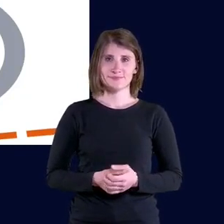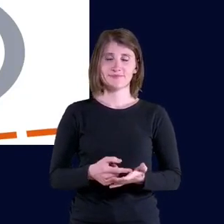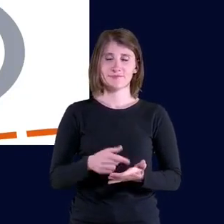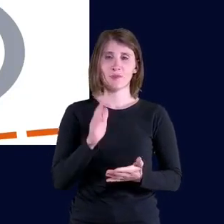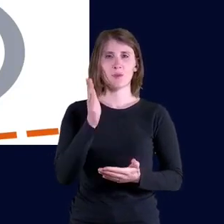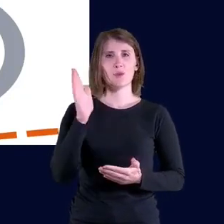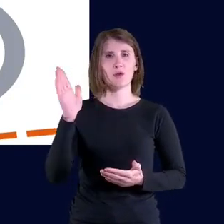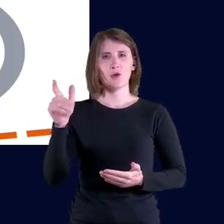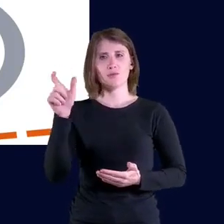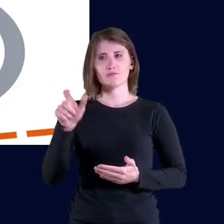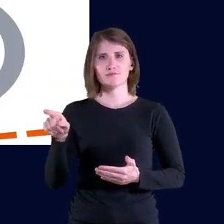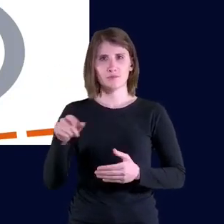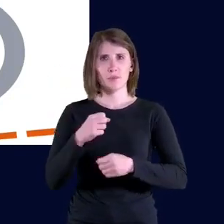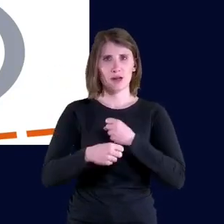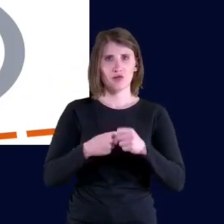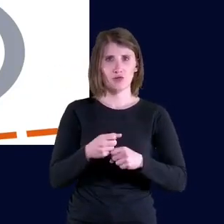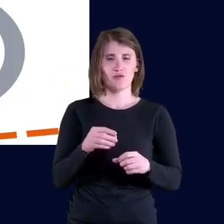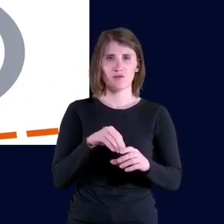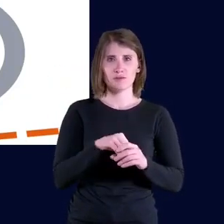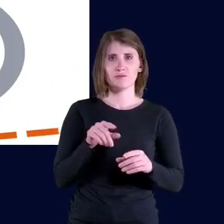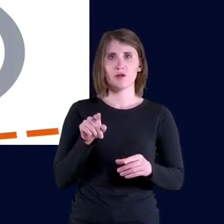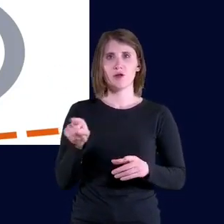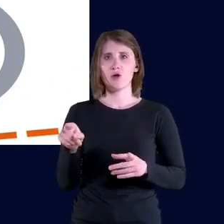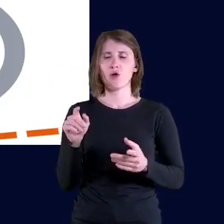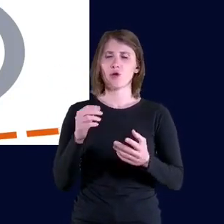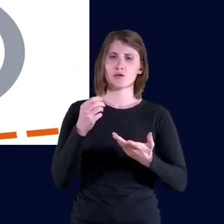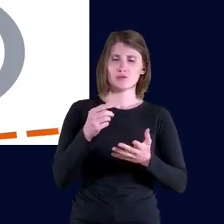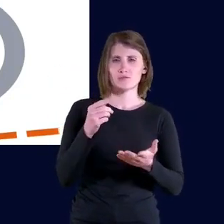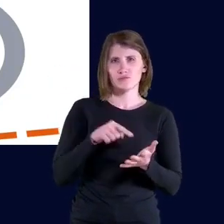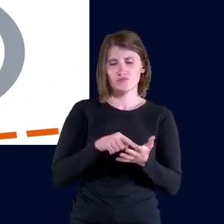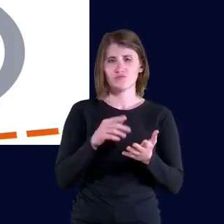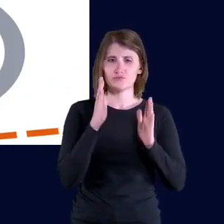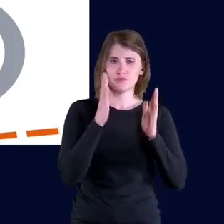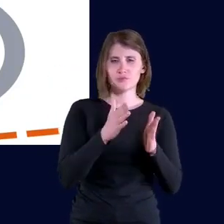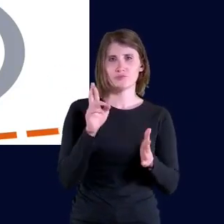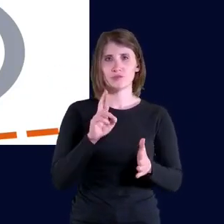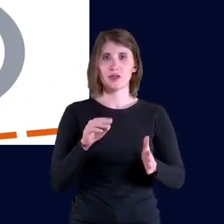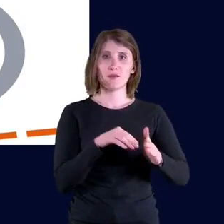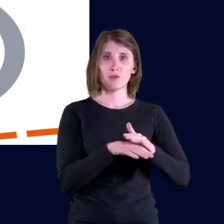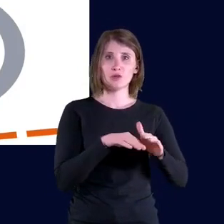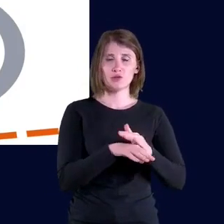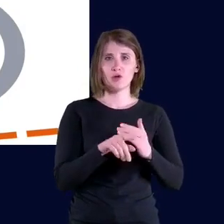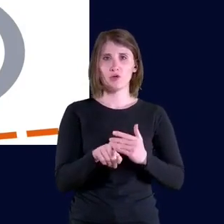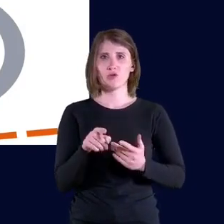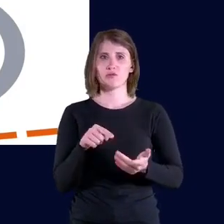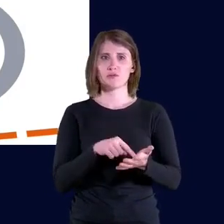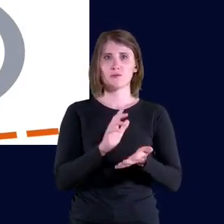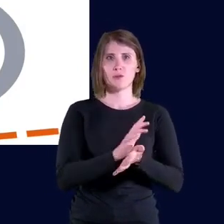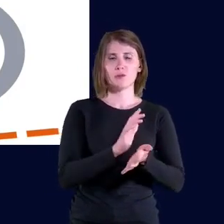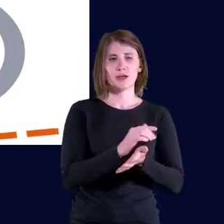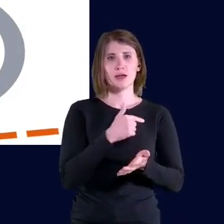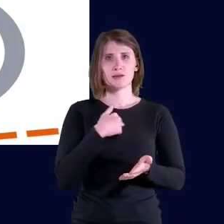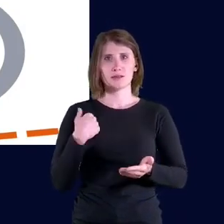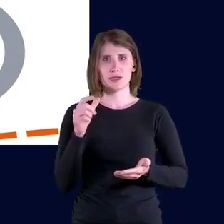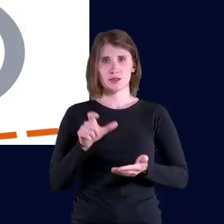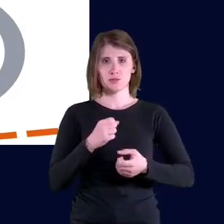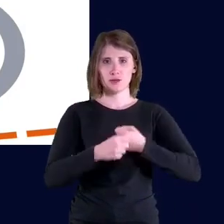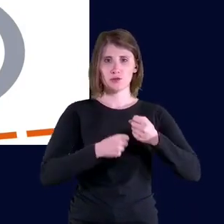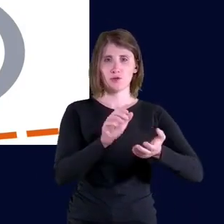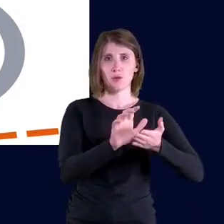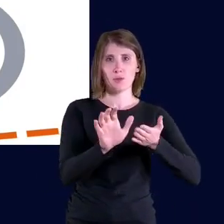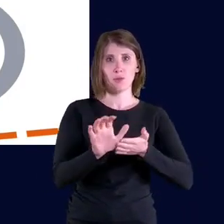bibliotekarze którzy wówczas pracowali przy repozytorium i przy udostępnianiu publikacji naszych pracowników